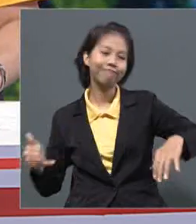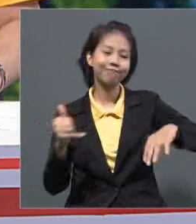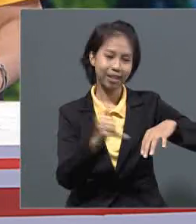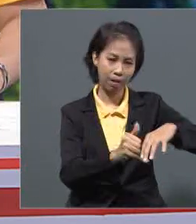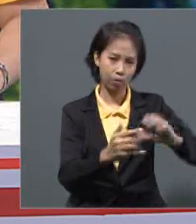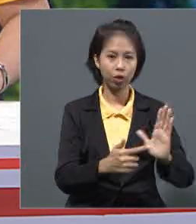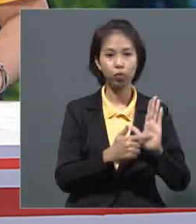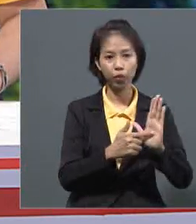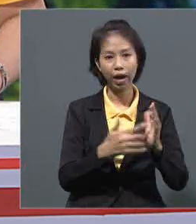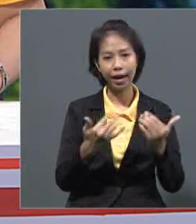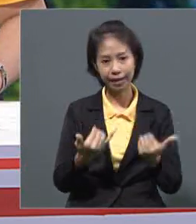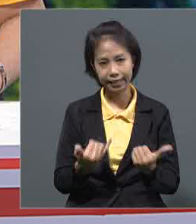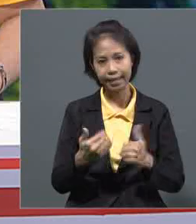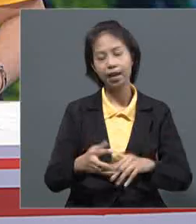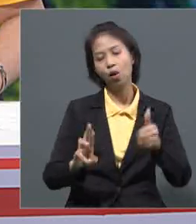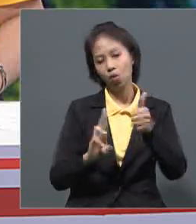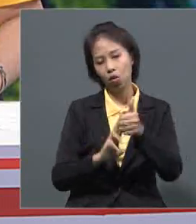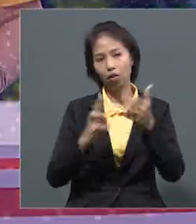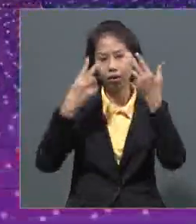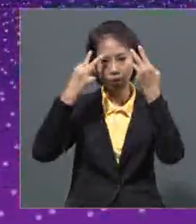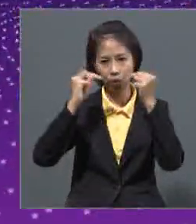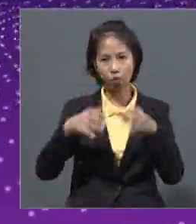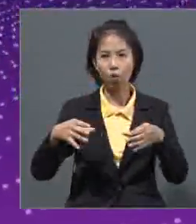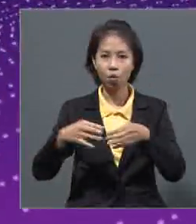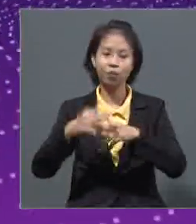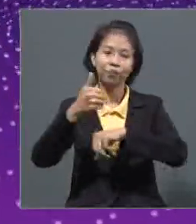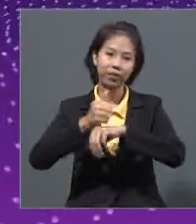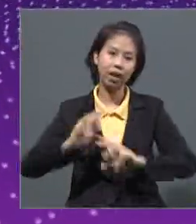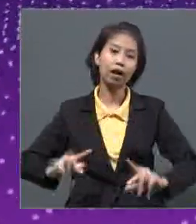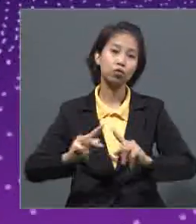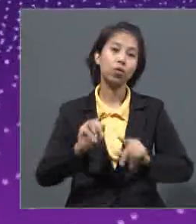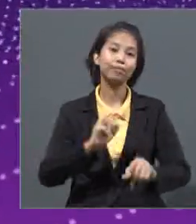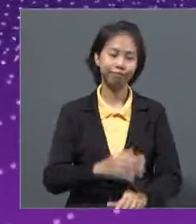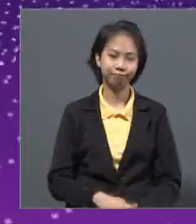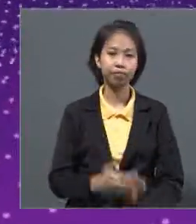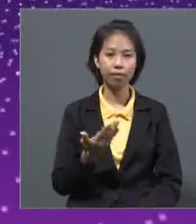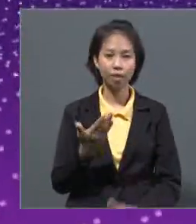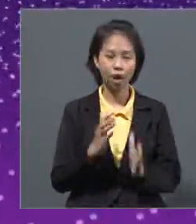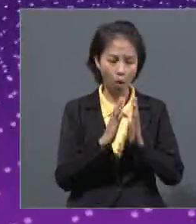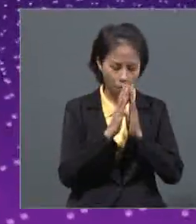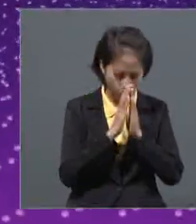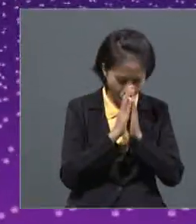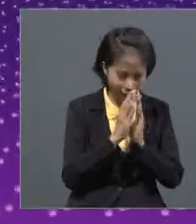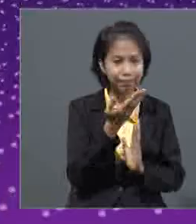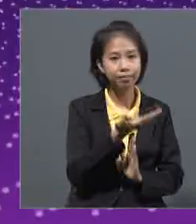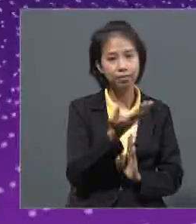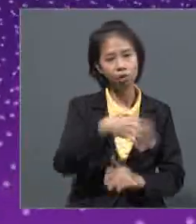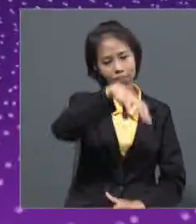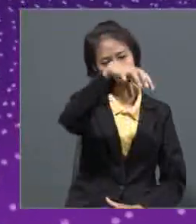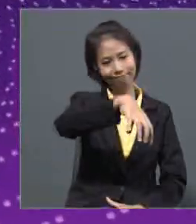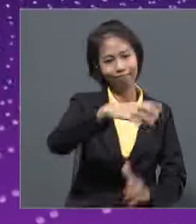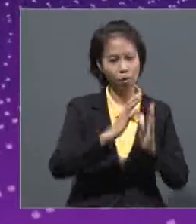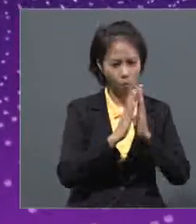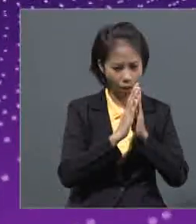ฐมนตรีและรัฐมนตรีว่าการกระทรวงมหาดไทยนำรัฐมนตรีช่วยว่าการของกระทรวงมหาดไทยสักการะสิ่งศักดิ์สิทธิ์ประจำกระทรวงมหาดไทยนะ